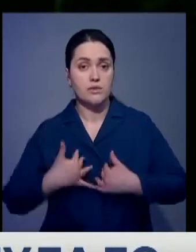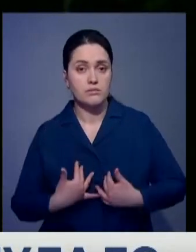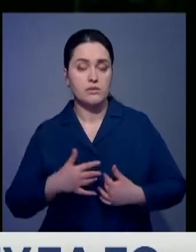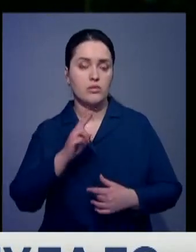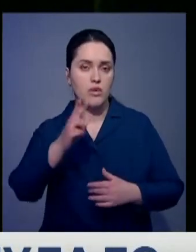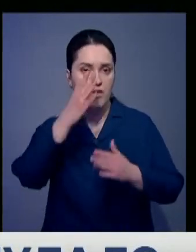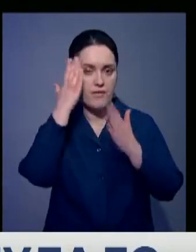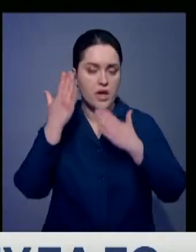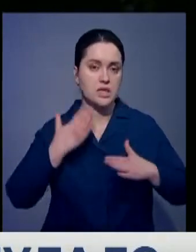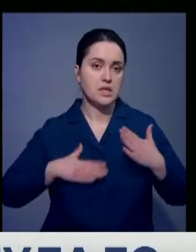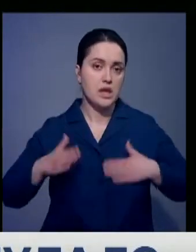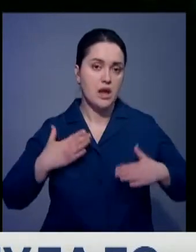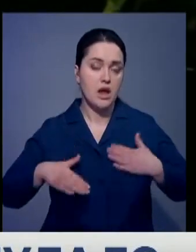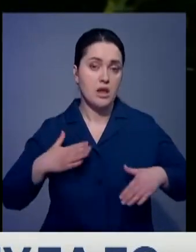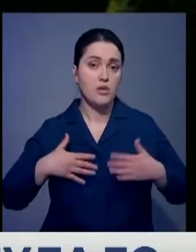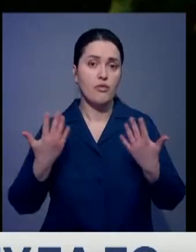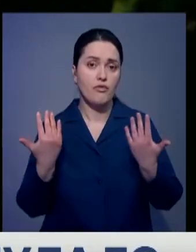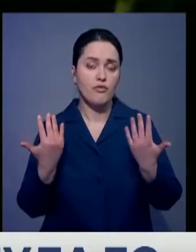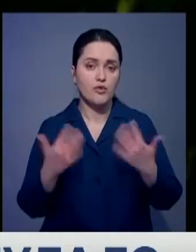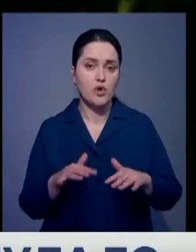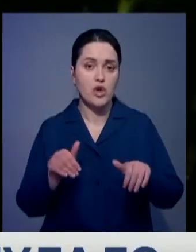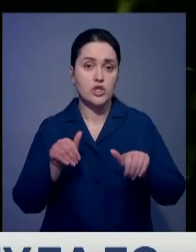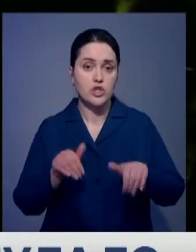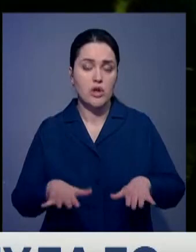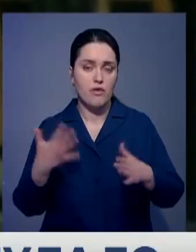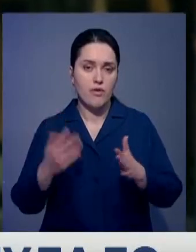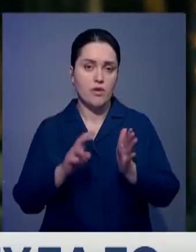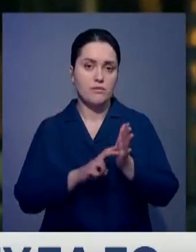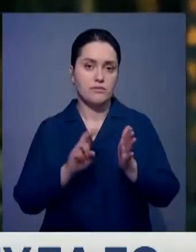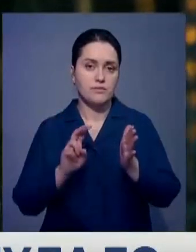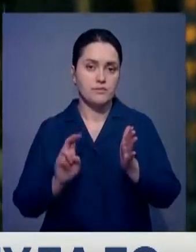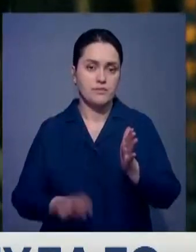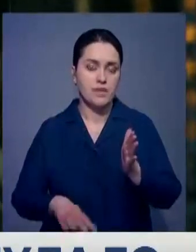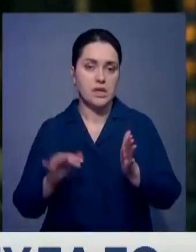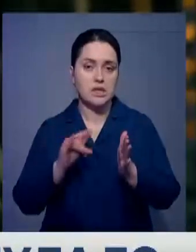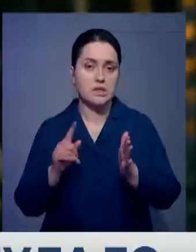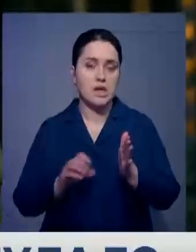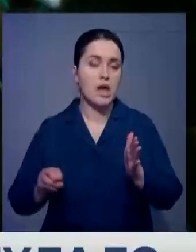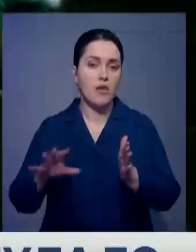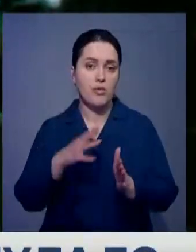С сегодняшнего дня Британия вне Евросоюза.